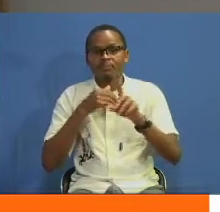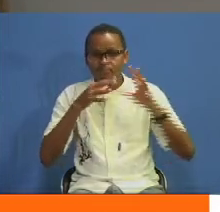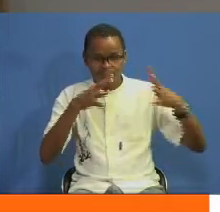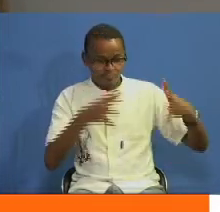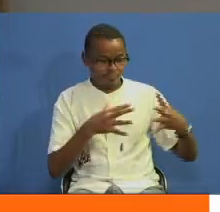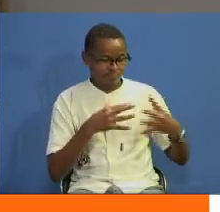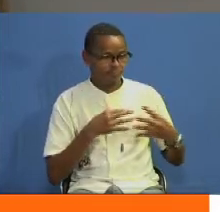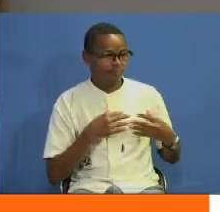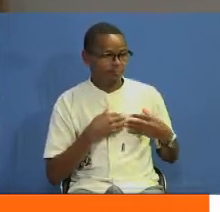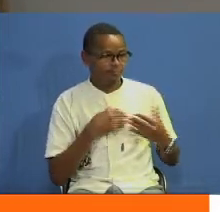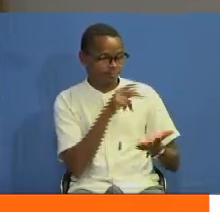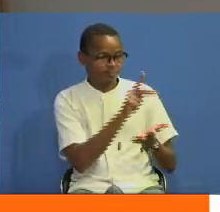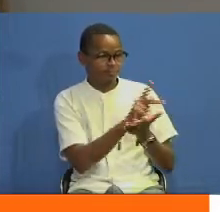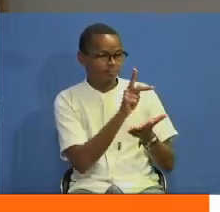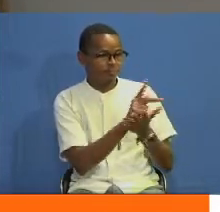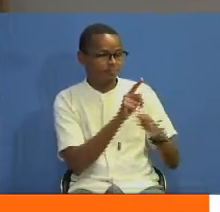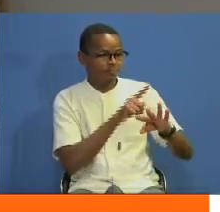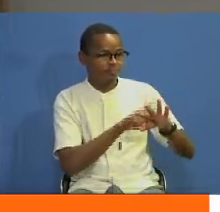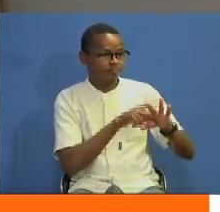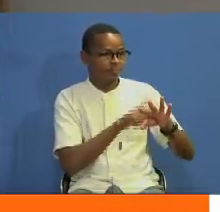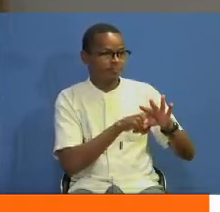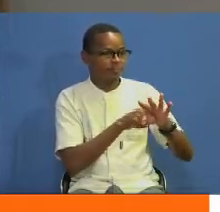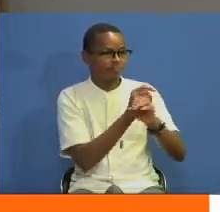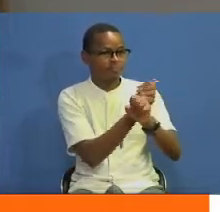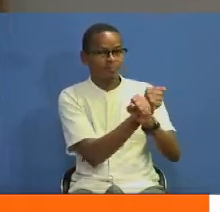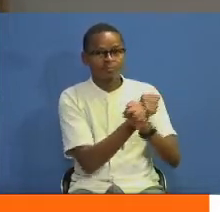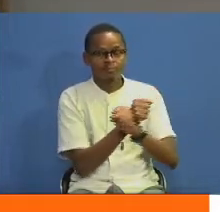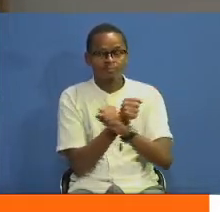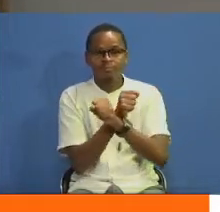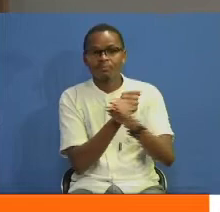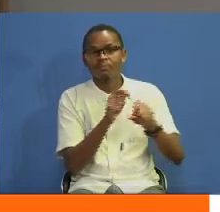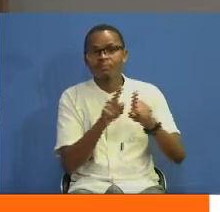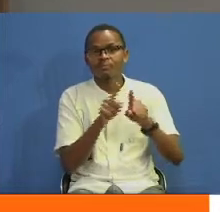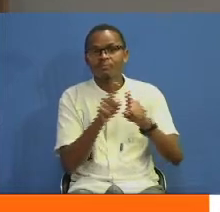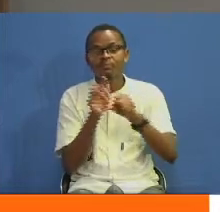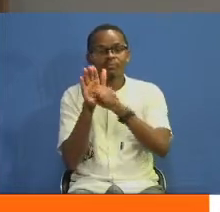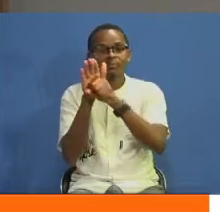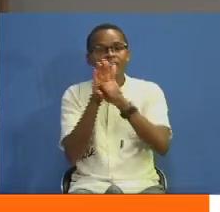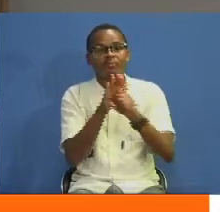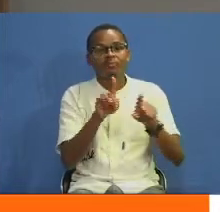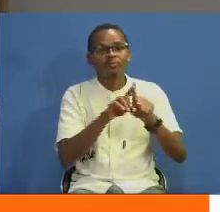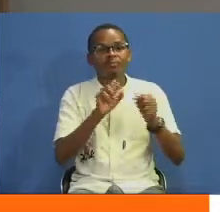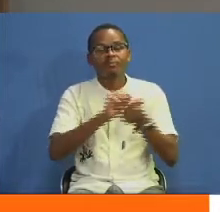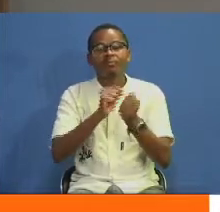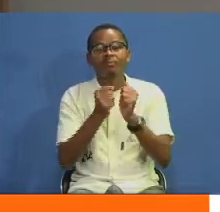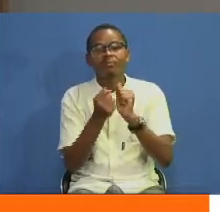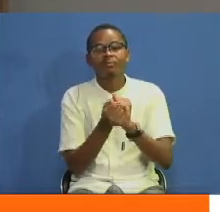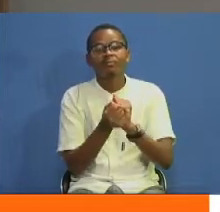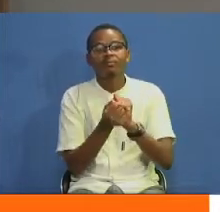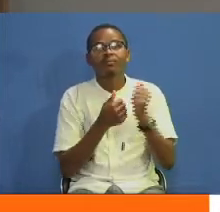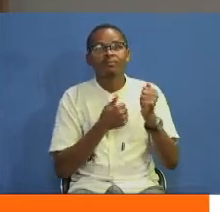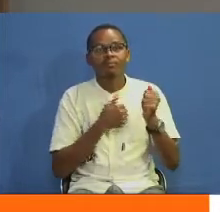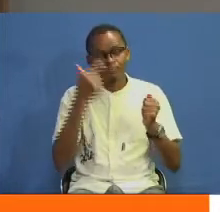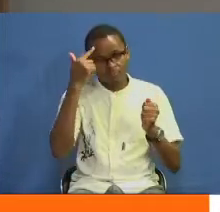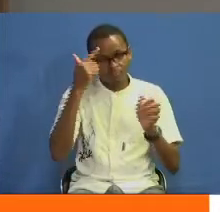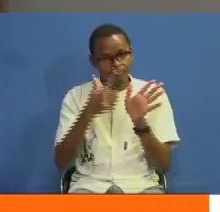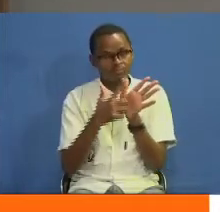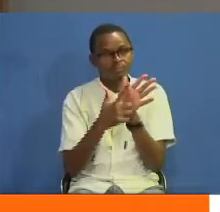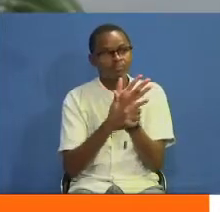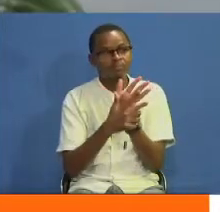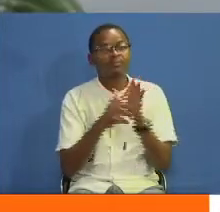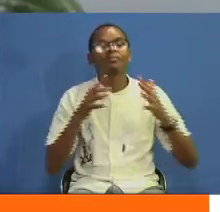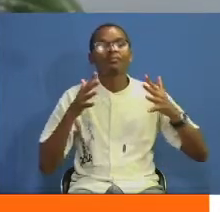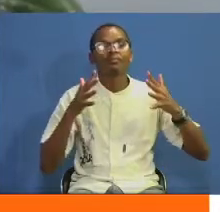makubaliano ya uwekezaji ambao yanalinda dhidi ya dhuluma na mabadiliko au mabadiliko ya kisheria ambayo ni jambo